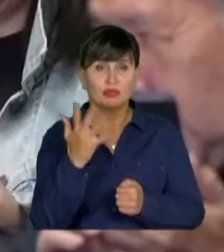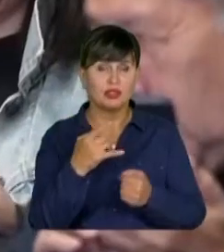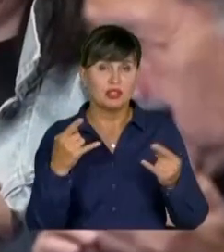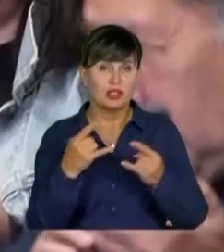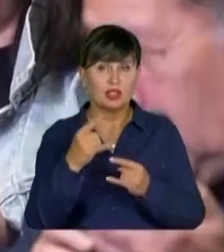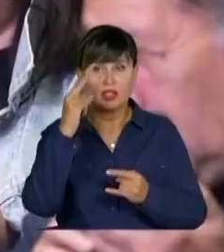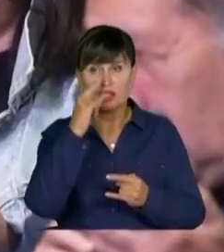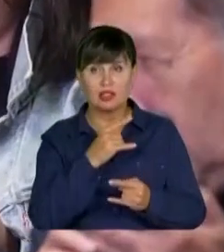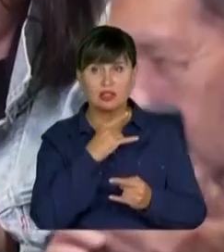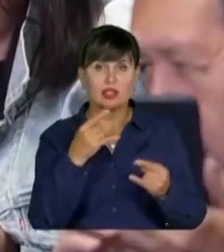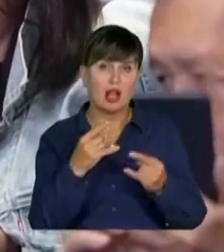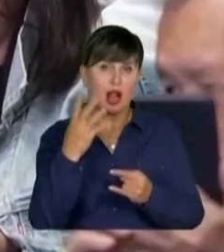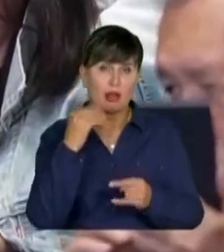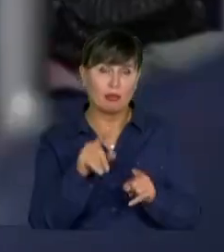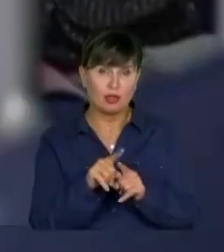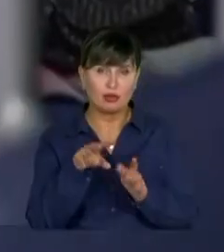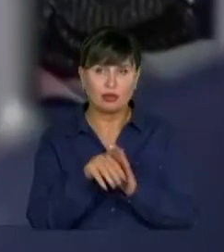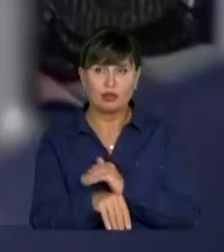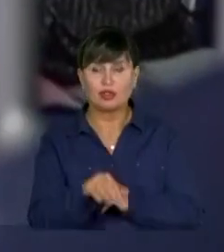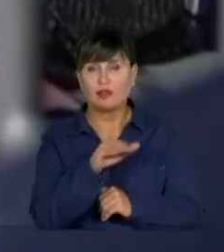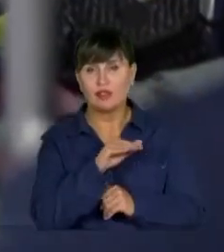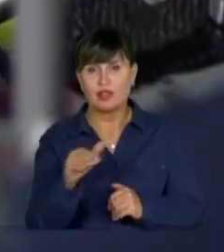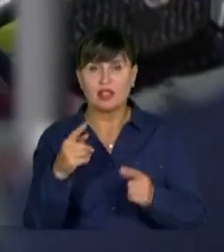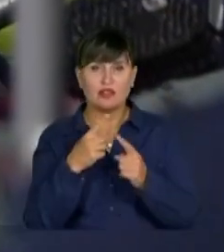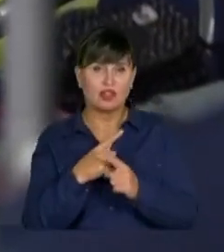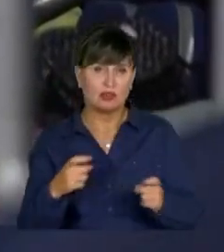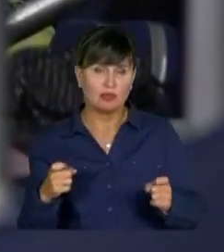в том числе на телеканале «Алматы», официальном